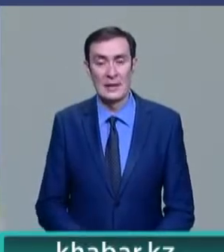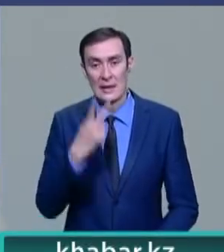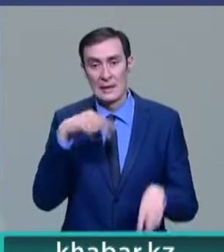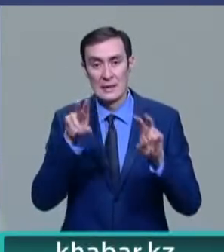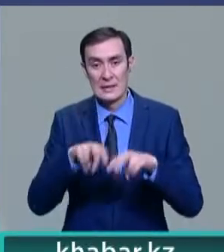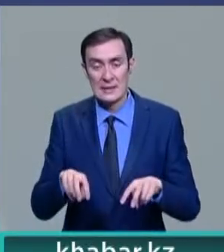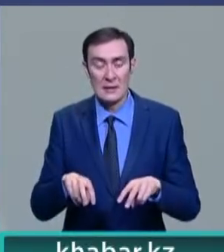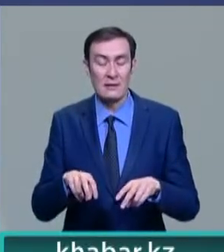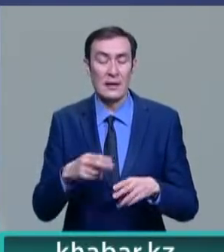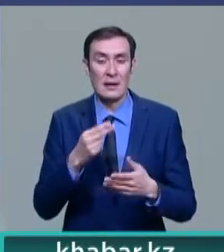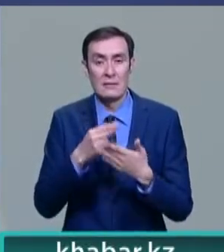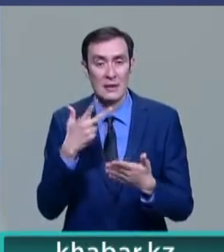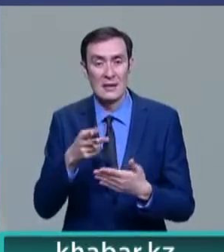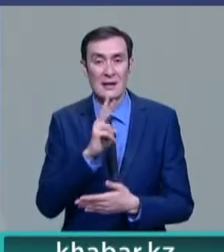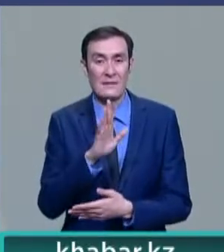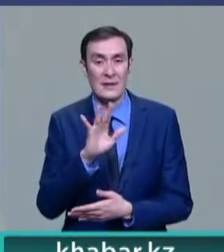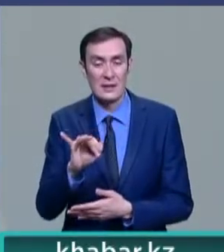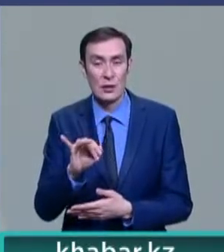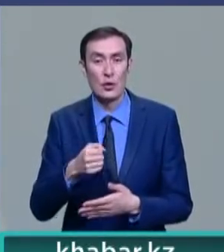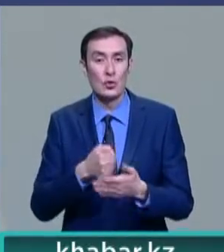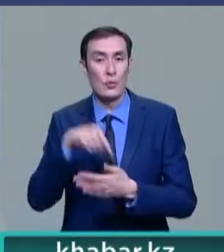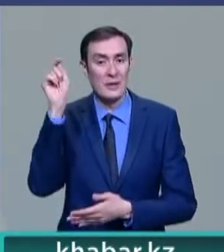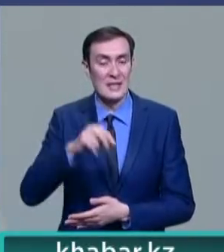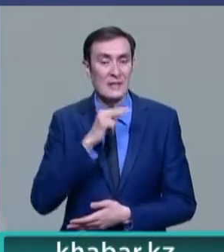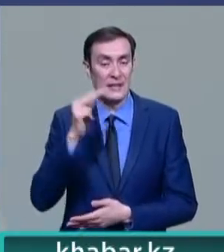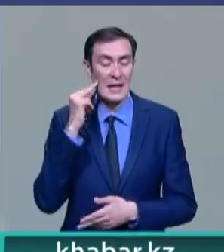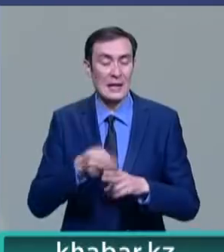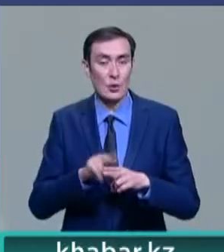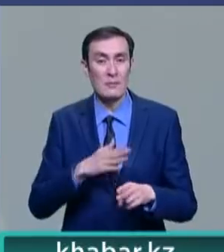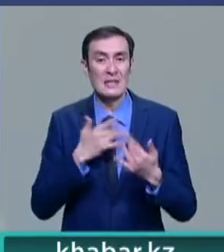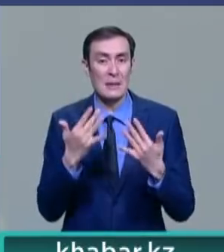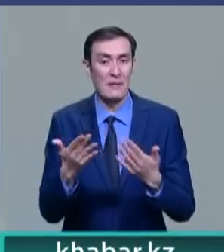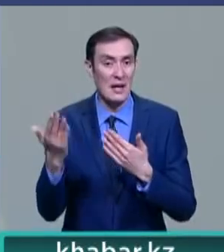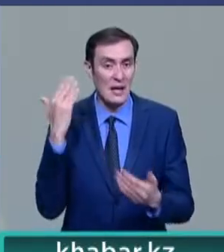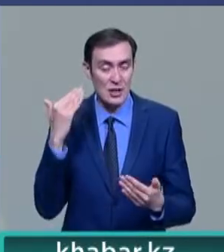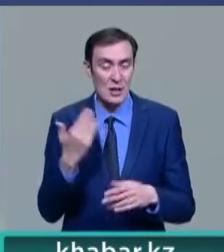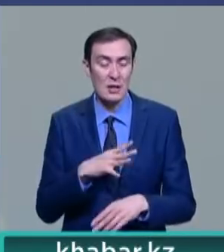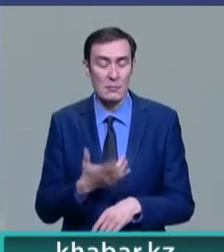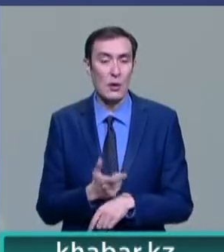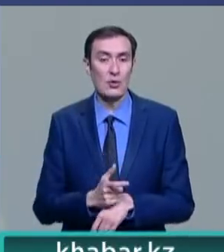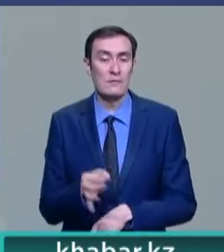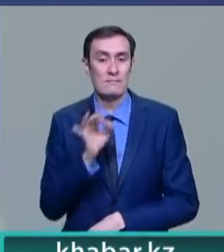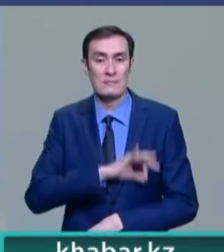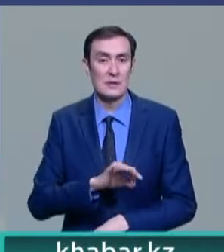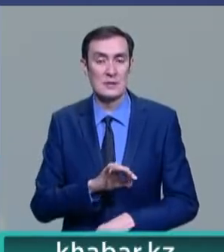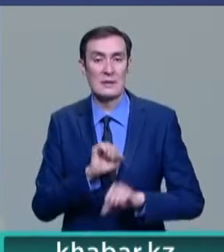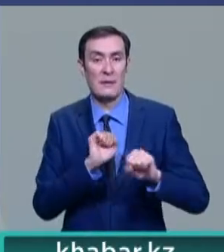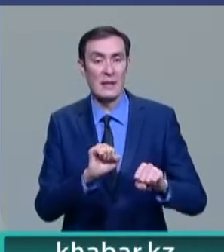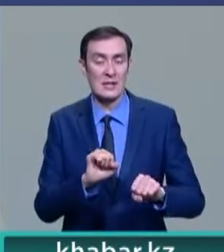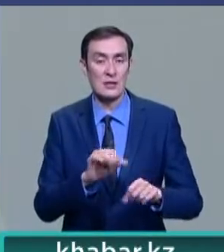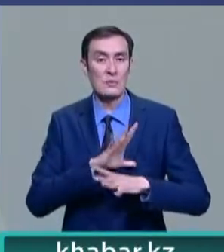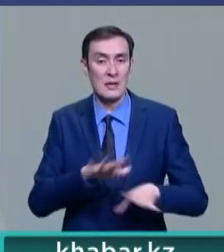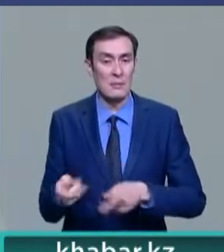Тестирование на нуклеиновые кислоты COVID-19 до прибытия в Китай, которое мы требовали ранее, сыграло важную роль в профилактике завозных